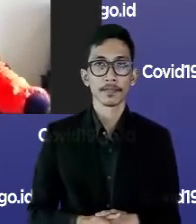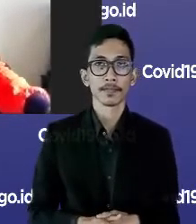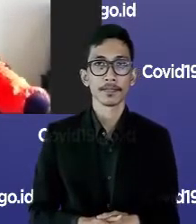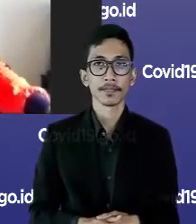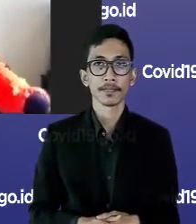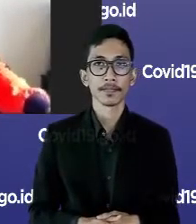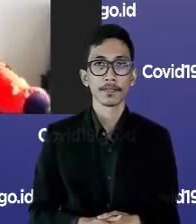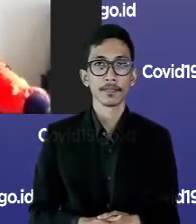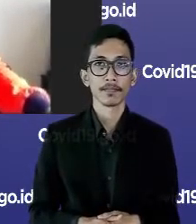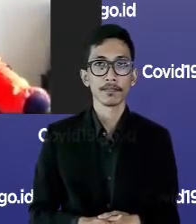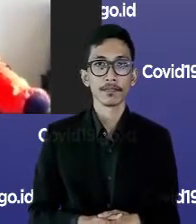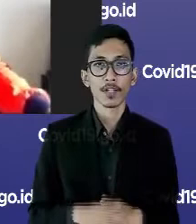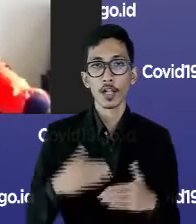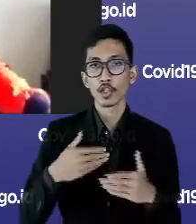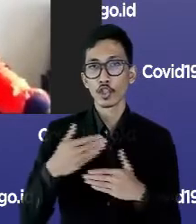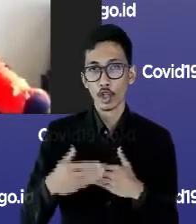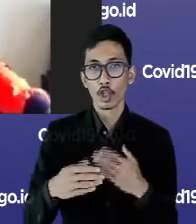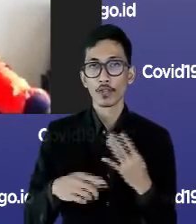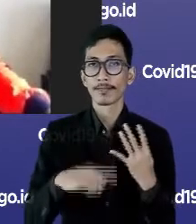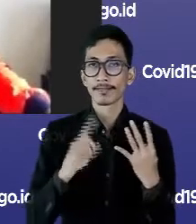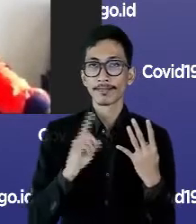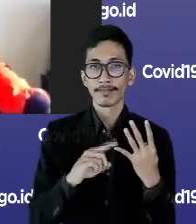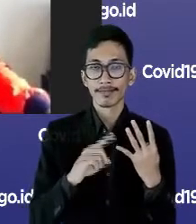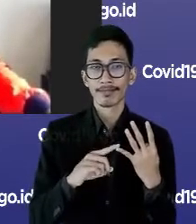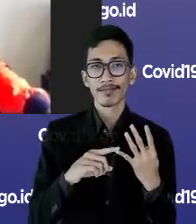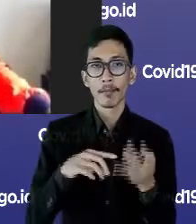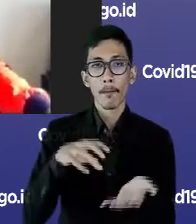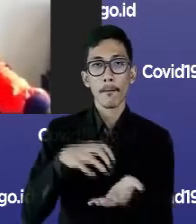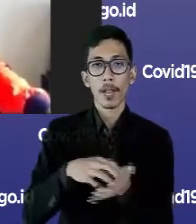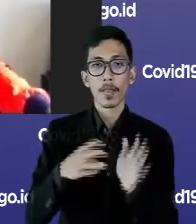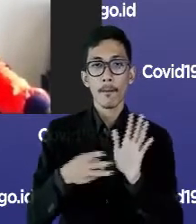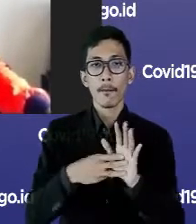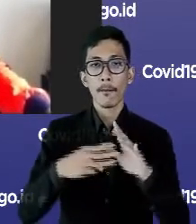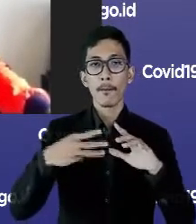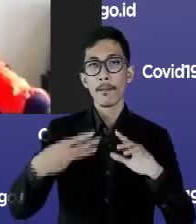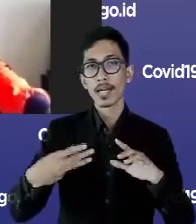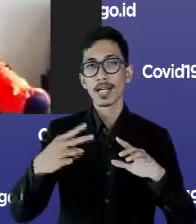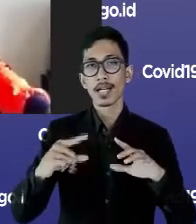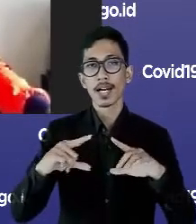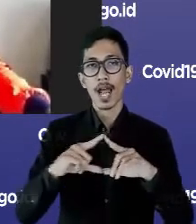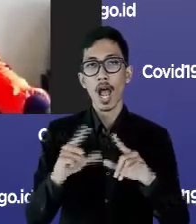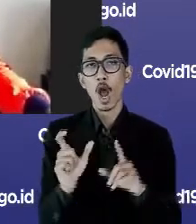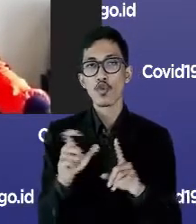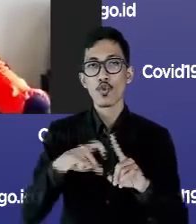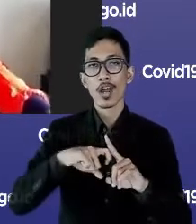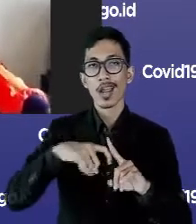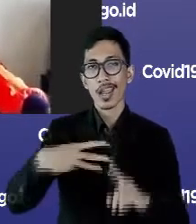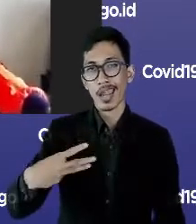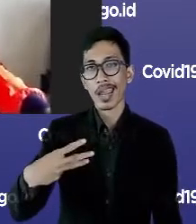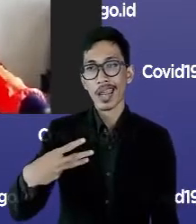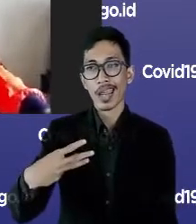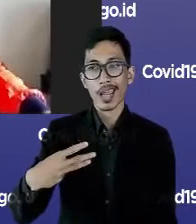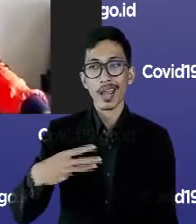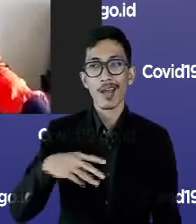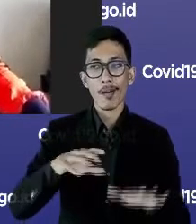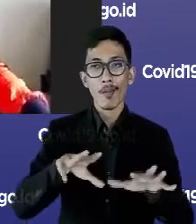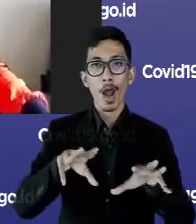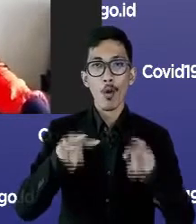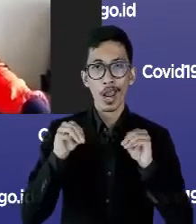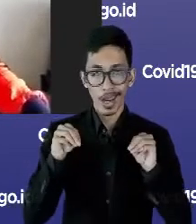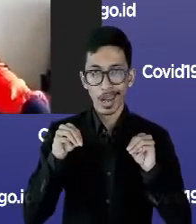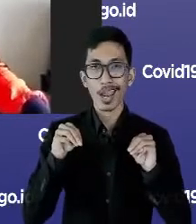bisa. Berikutnya saya beralih di kota yang lain, yaitu di Merauke dengan Pak Lilis Adi Sulistianto, Kepala